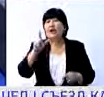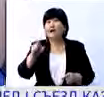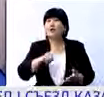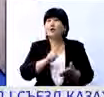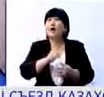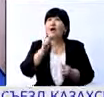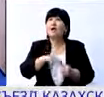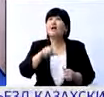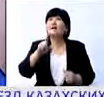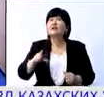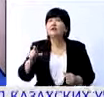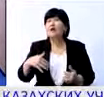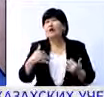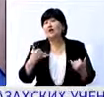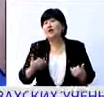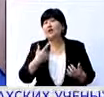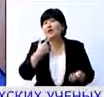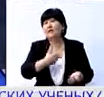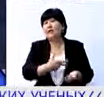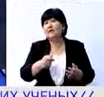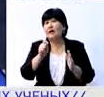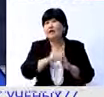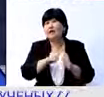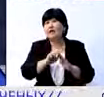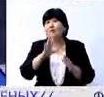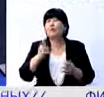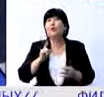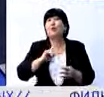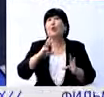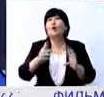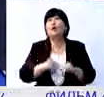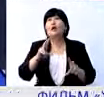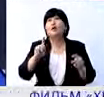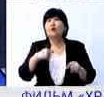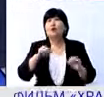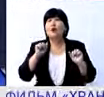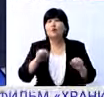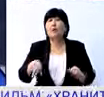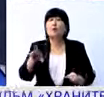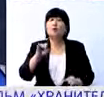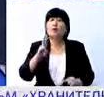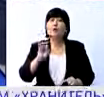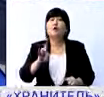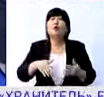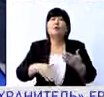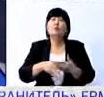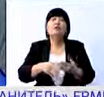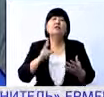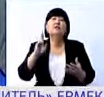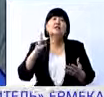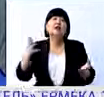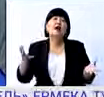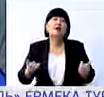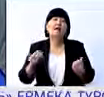долг каждого человека. Сейчас вот сдала анализ крови и жду результатов. Надеюсь, что я смогу стать донором и помочь спасти чью-то